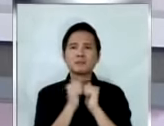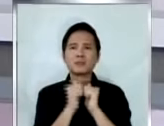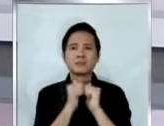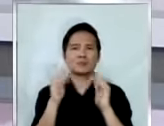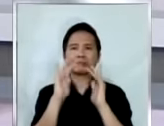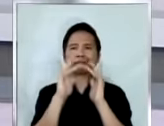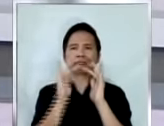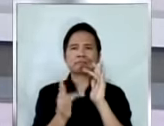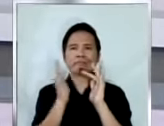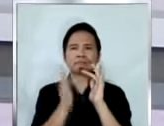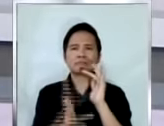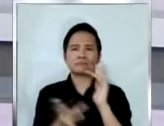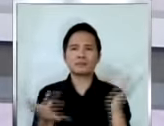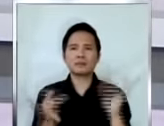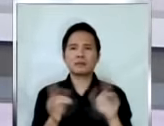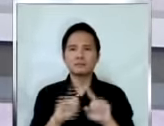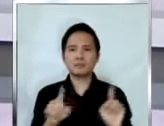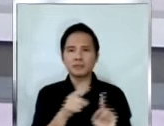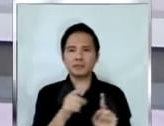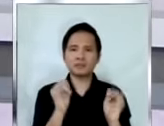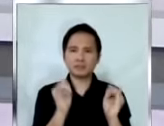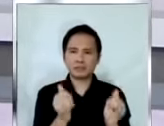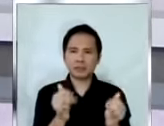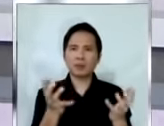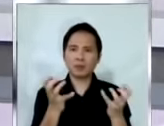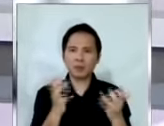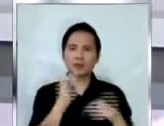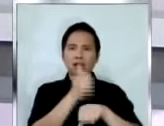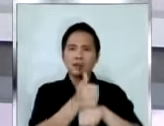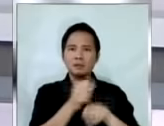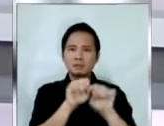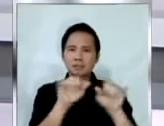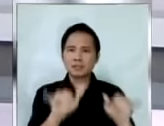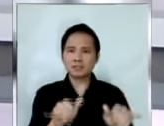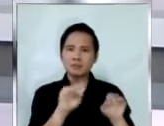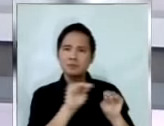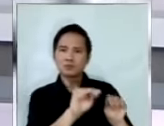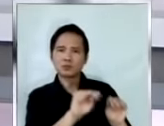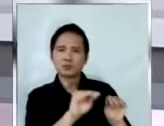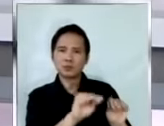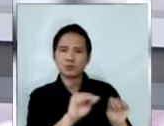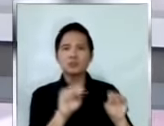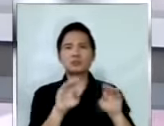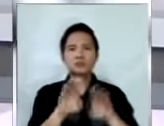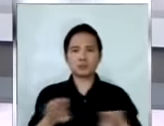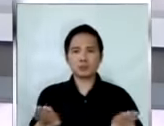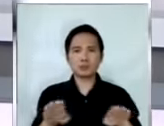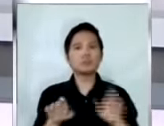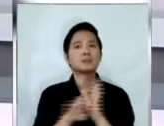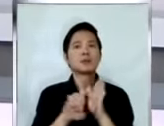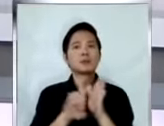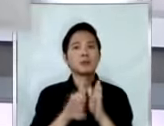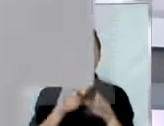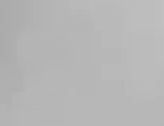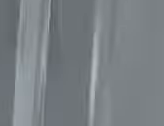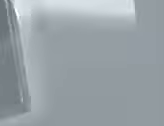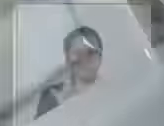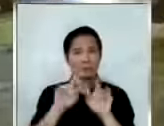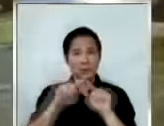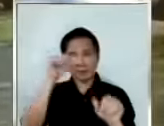para sa mga bata ang online learning. Bukod pa sa hindi lahat ay may gadget. Nakatutok si Lay Alvin.